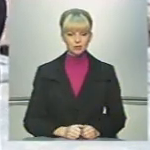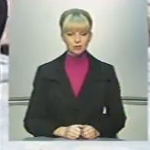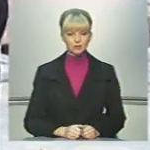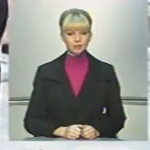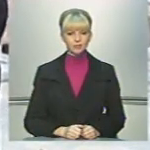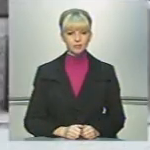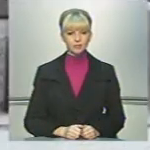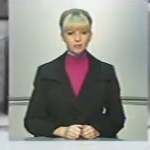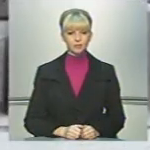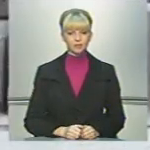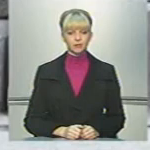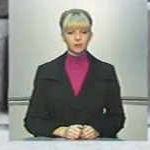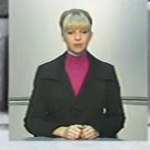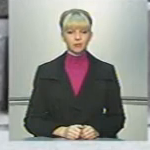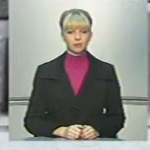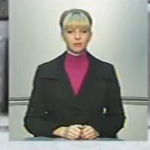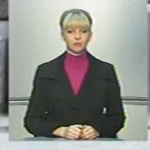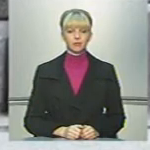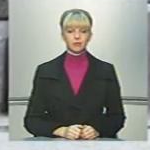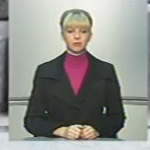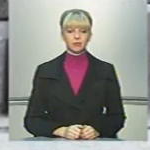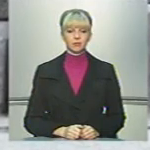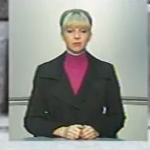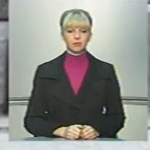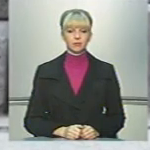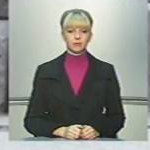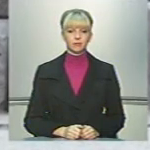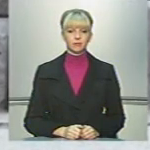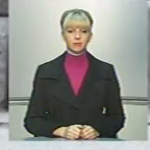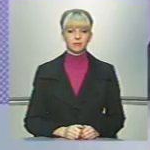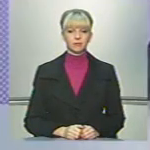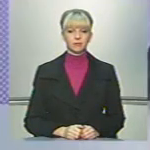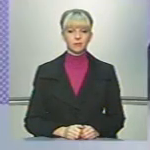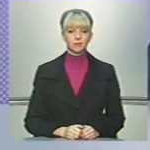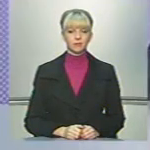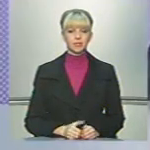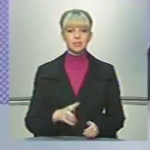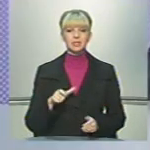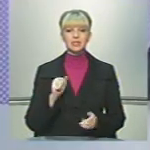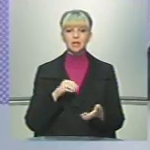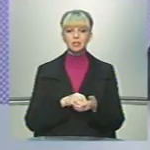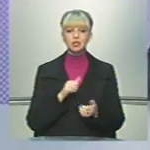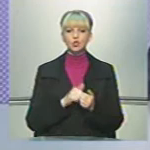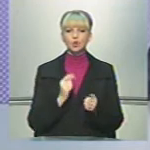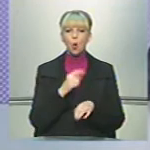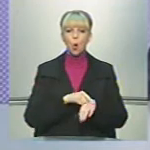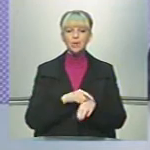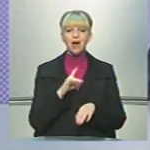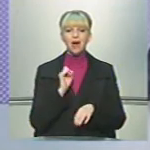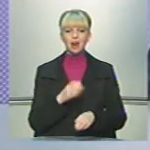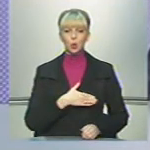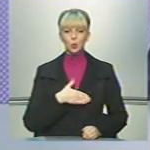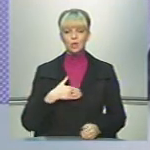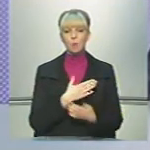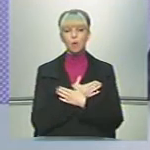Максим Калінчук, Петро Голупапа, Антон Романюк, телеканал «Буковина». За статистикою, щогодини від раку грудей